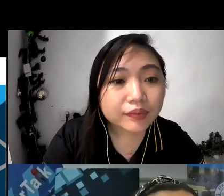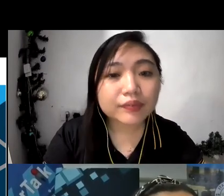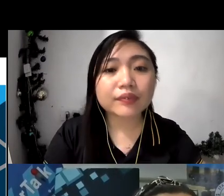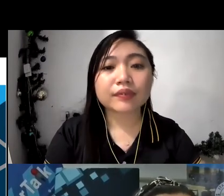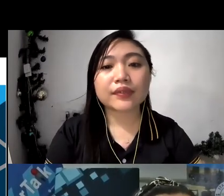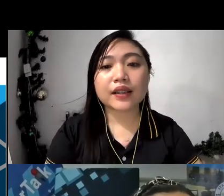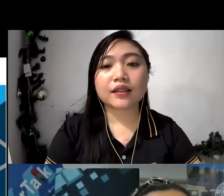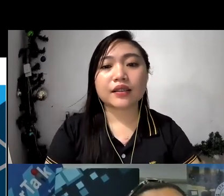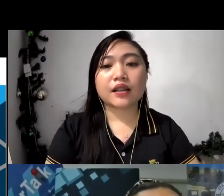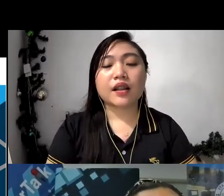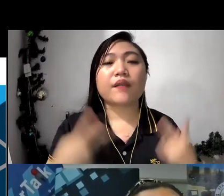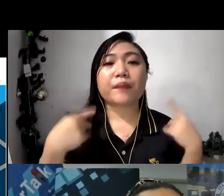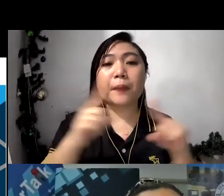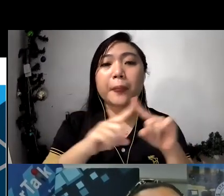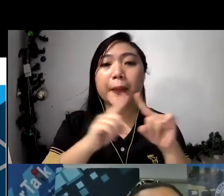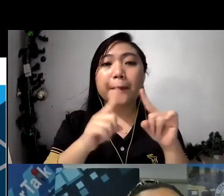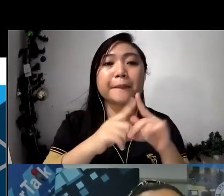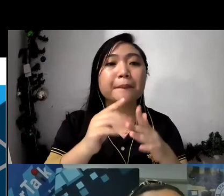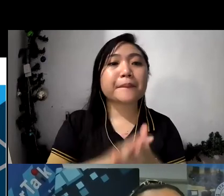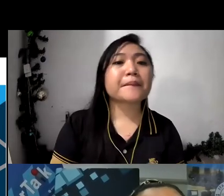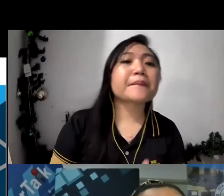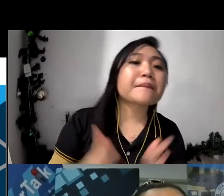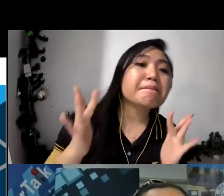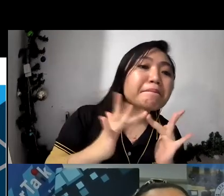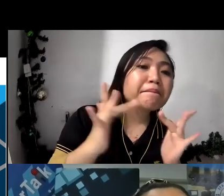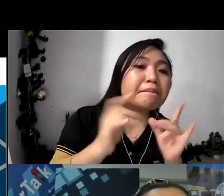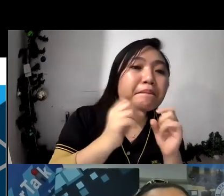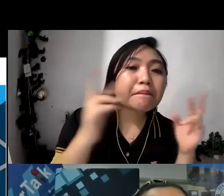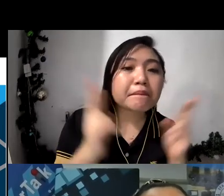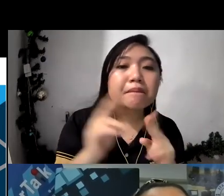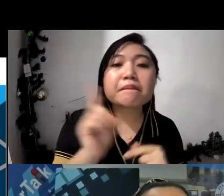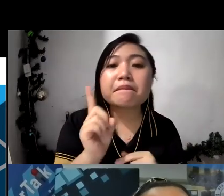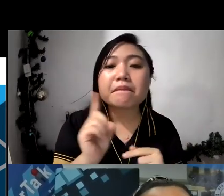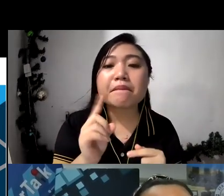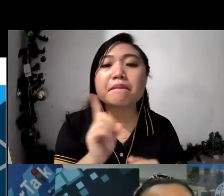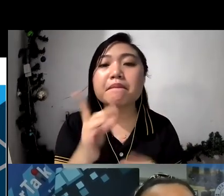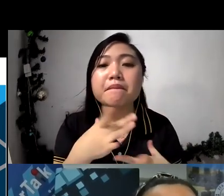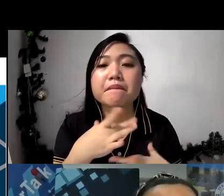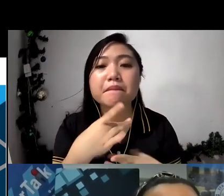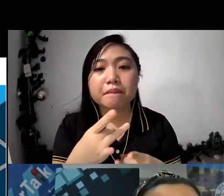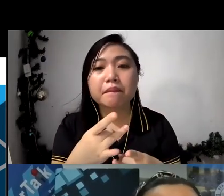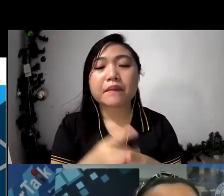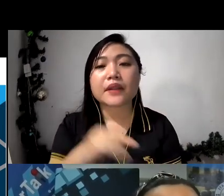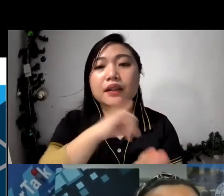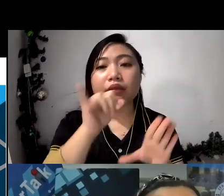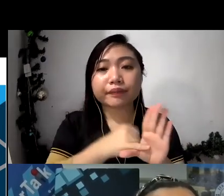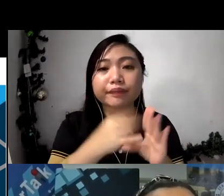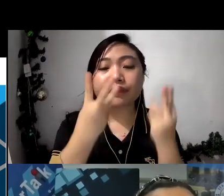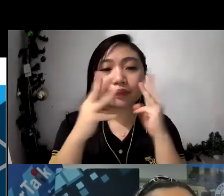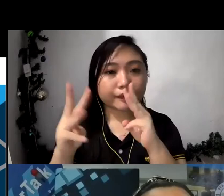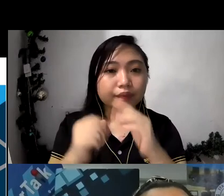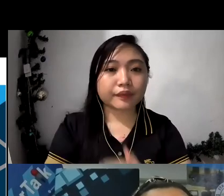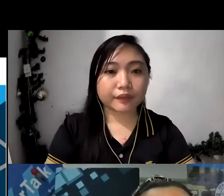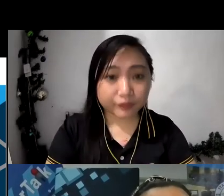different sessions. Pwede po kayong mamili din kung ano yung mga gusto nyo pong i-watch. This will be,